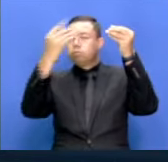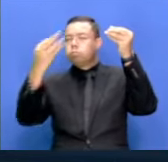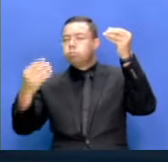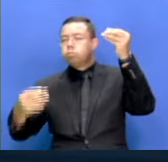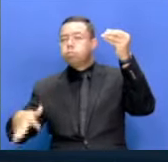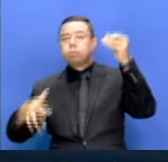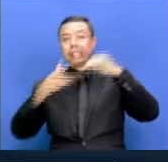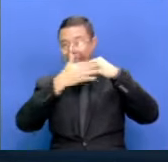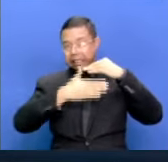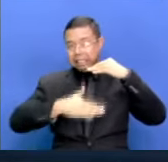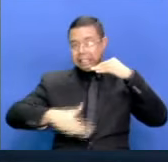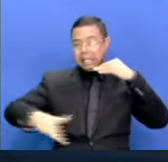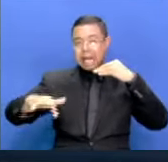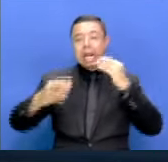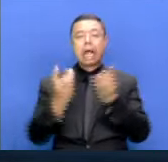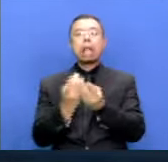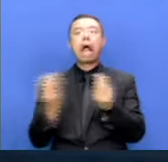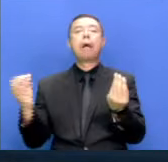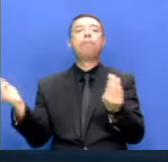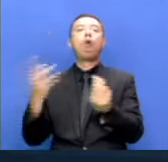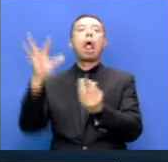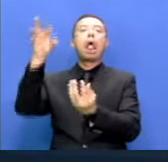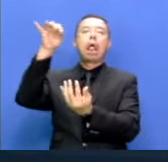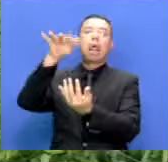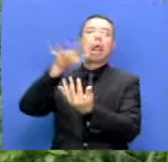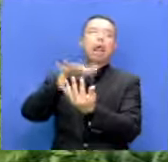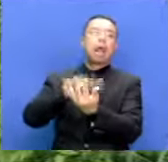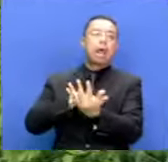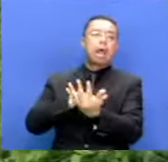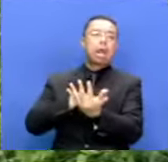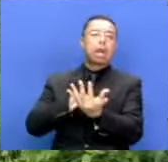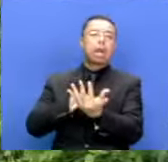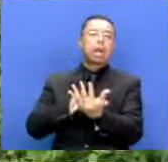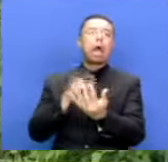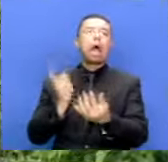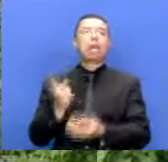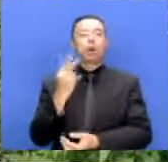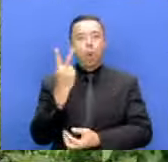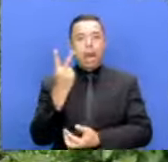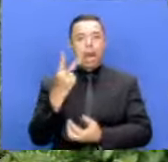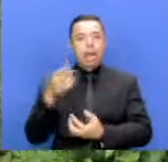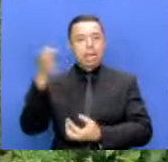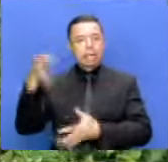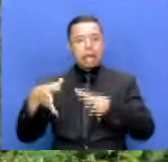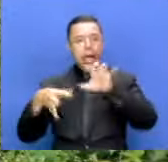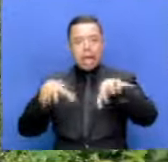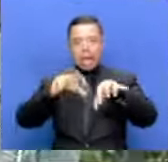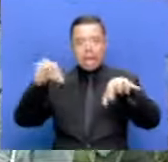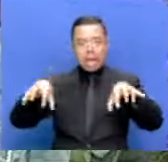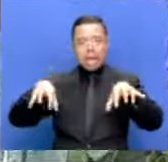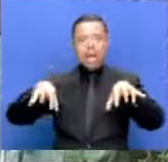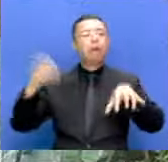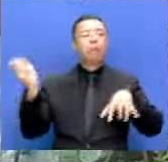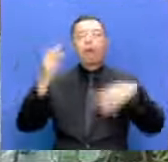lereng Gunung Api ini terkena abu. Setidaknya ada desa di dua kecamatan di Boyolali, Jawa Tengah ini terdampak hujan